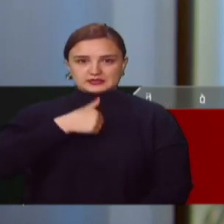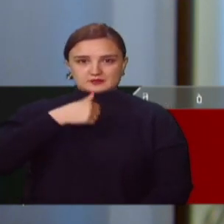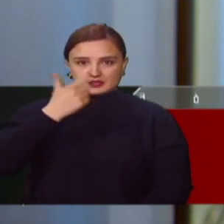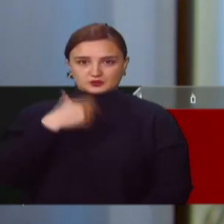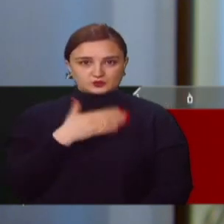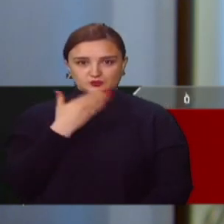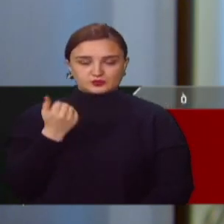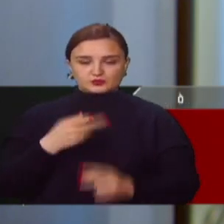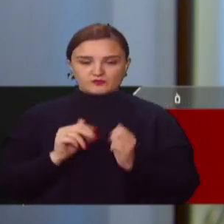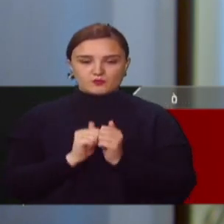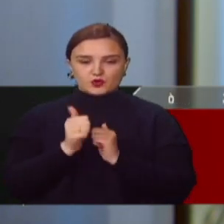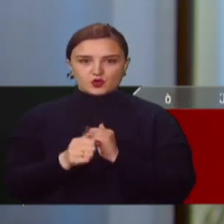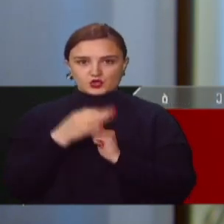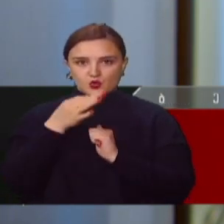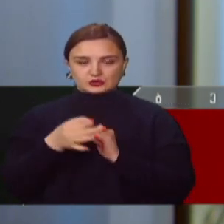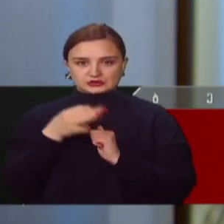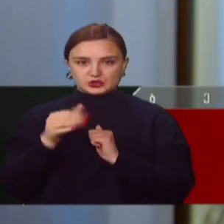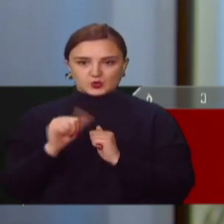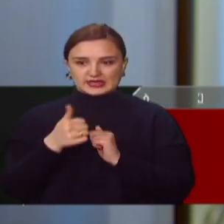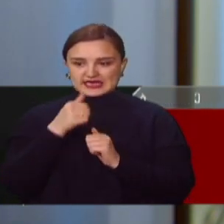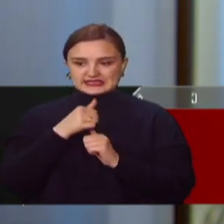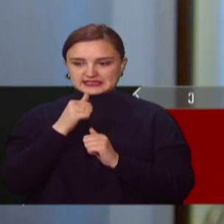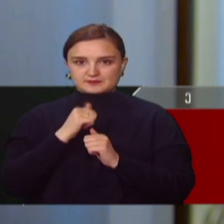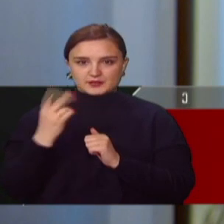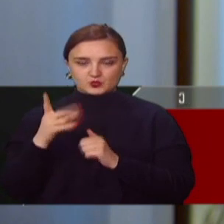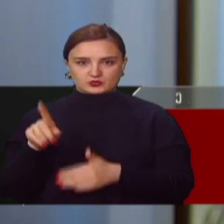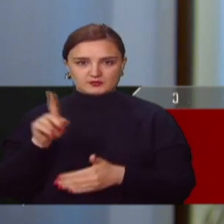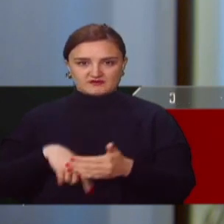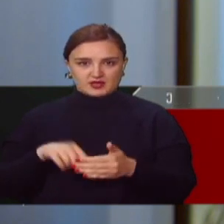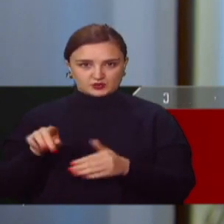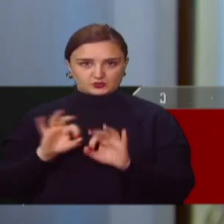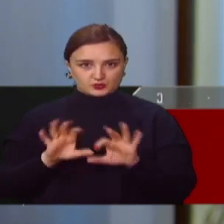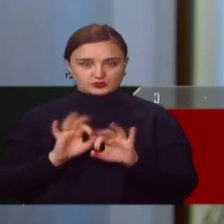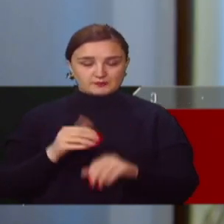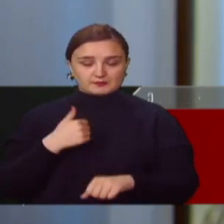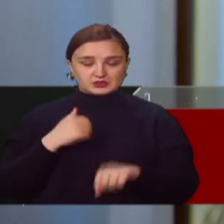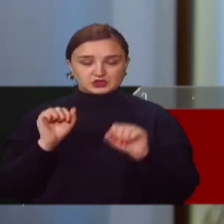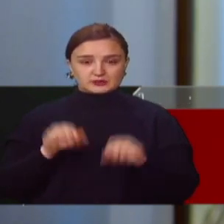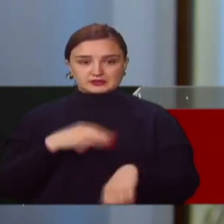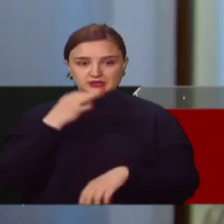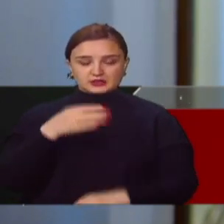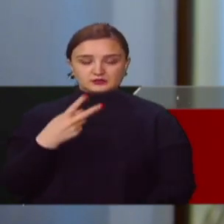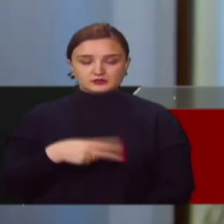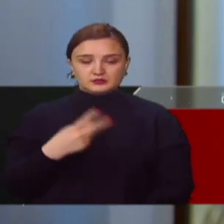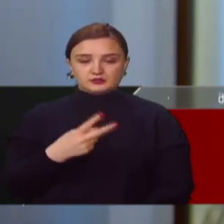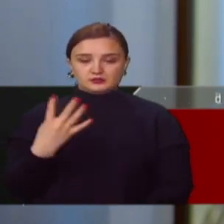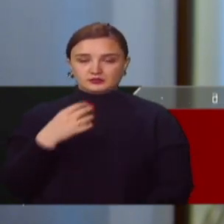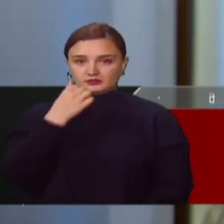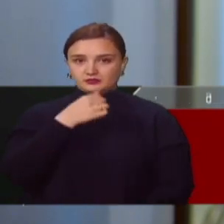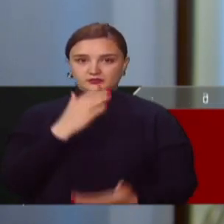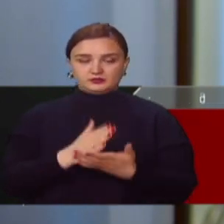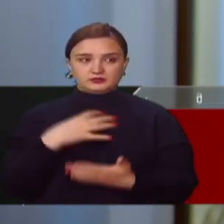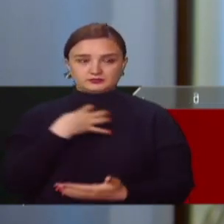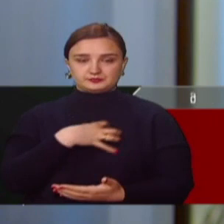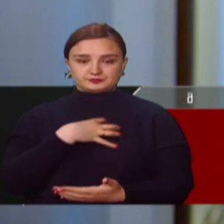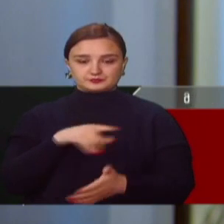ამიტომ ხა პროგნოზების გაკეთება ალბათ უფრო ექსპერტების უნდა მივანდოთ, მაგრამ შემიძლია გითხრათ რომ 2024 წელს არის ძალიან